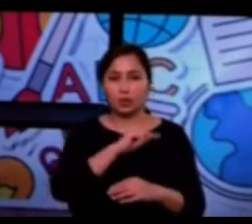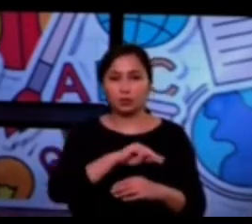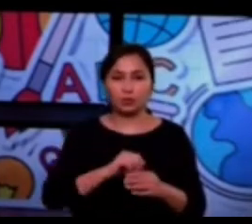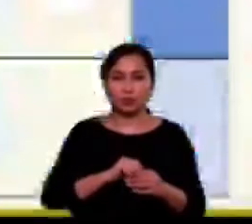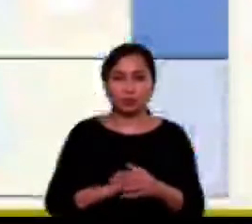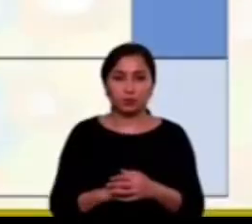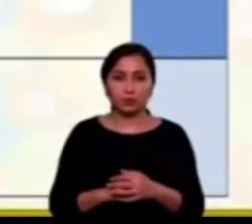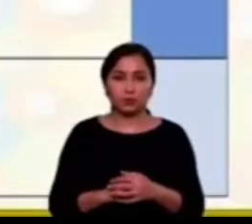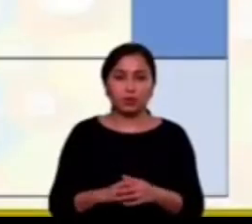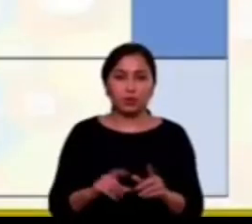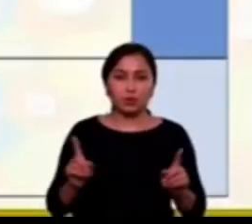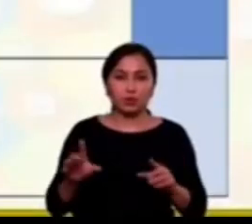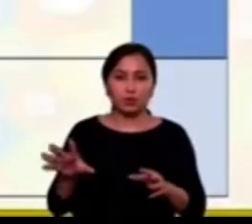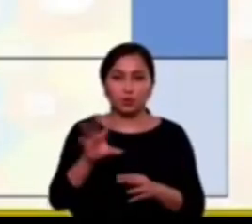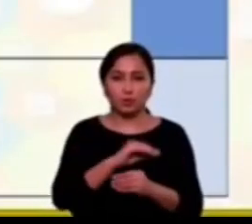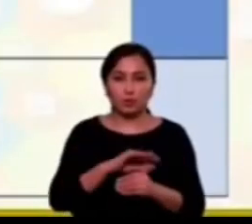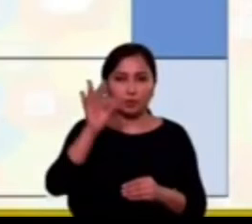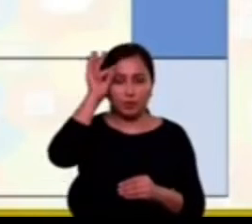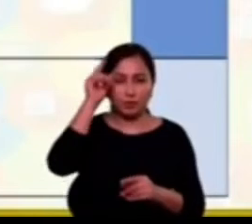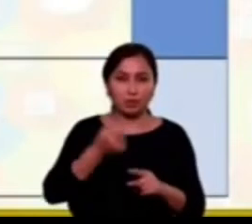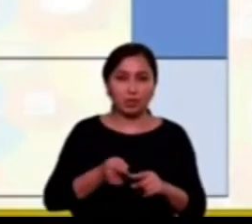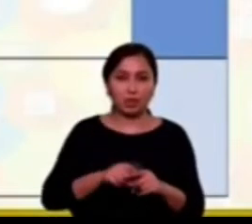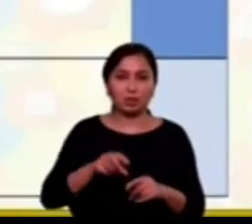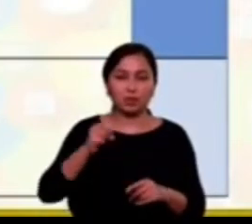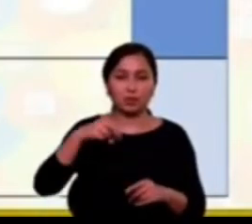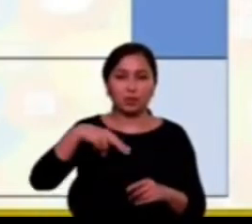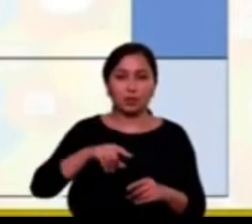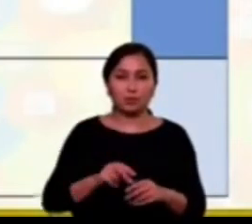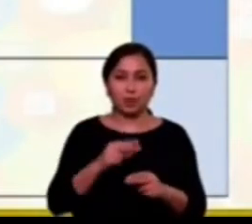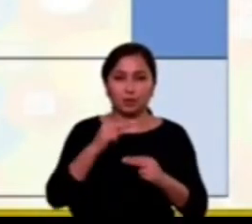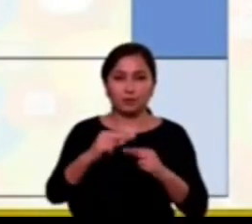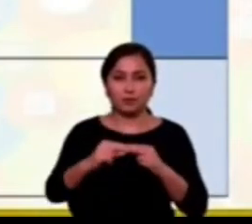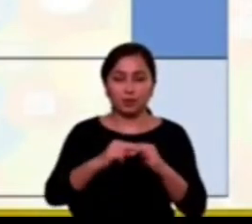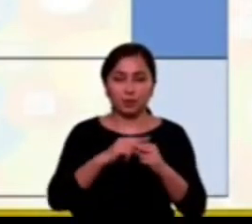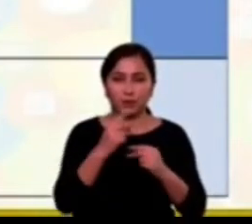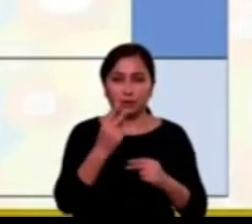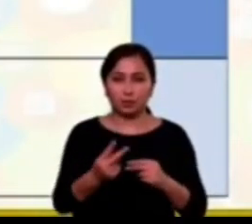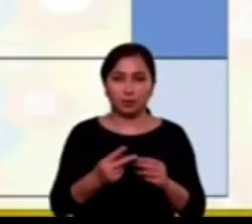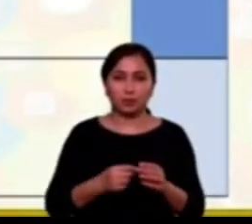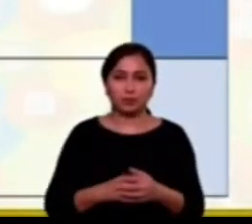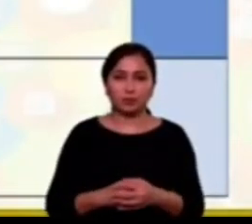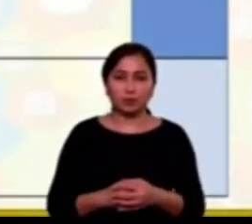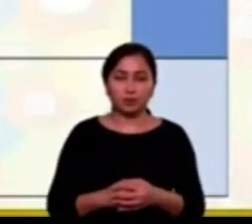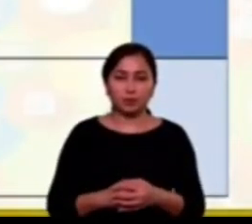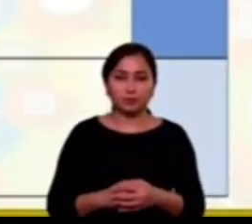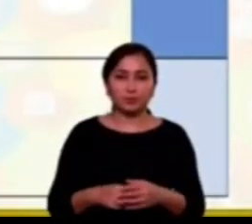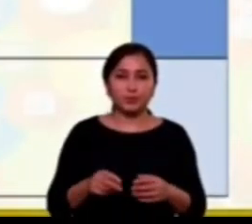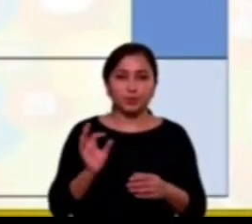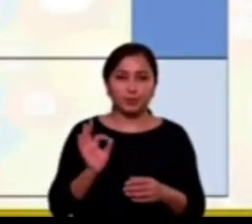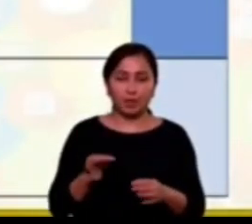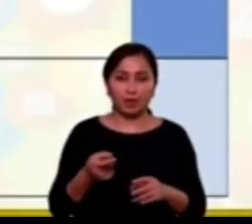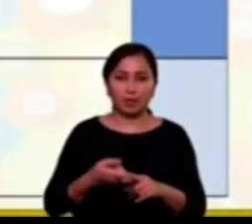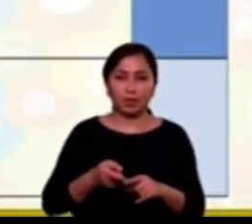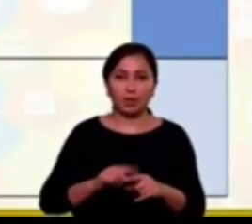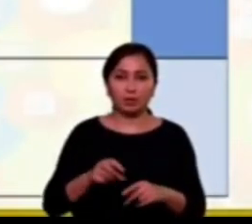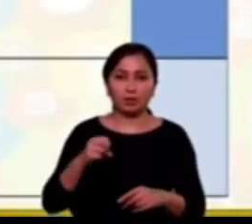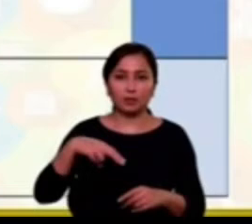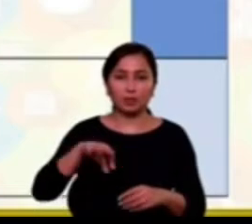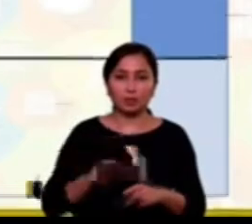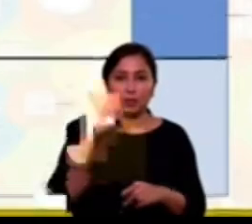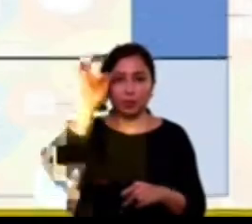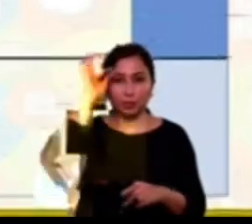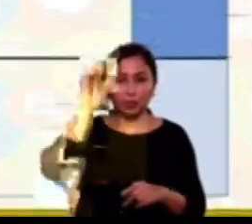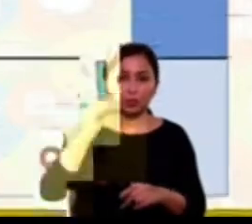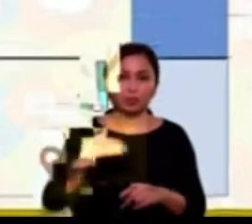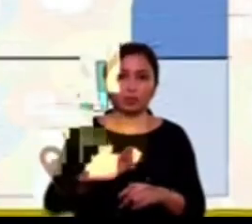строки. А что вам напоминает этот элемент? Посмотрите внимательно на него. Правильно, этот элемент нам